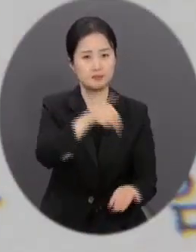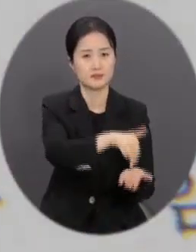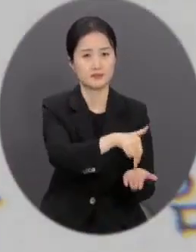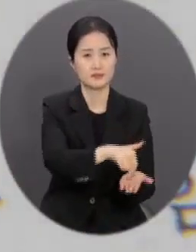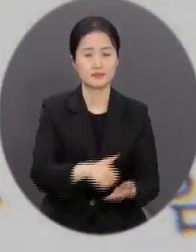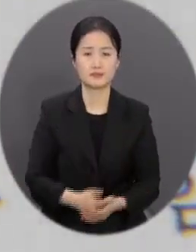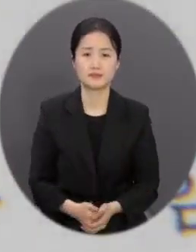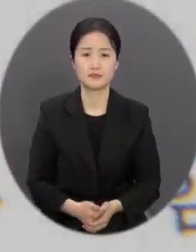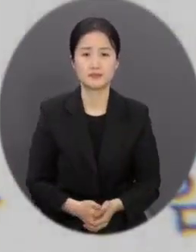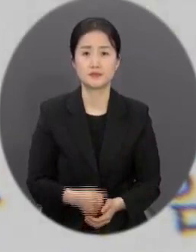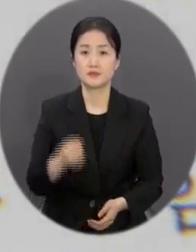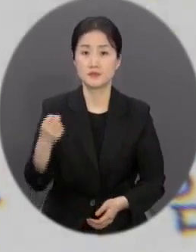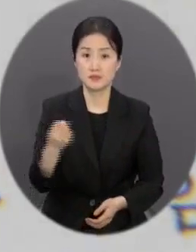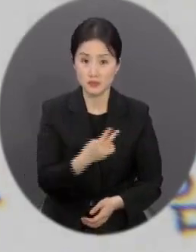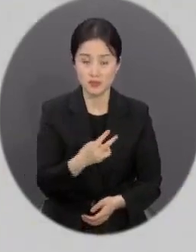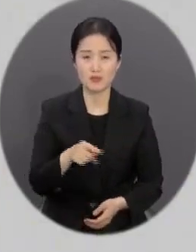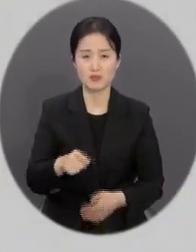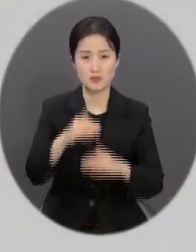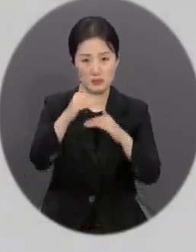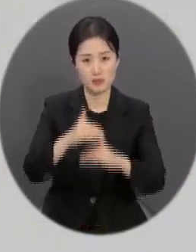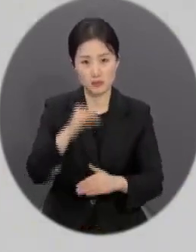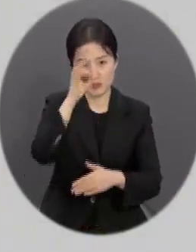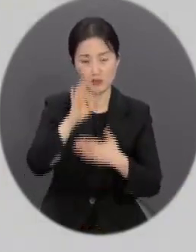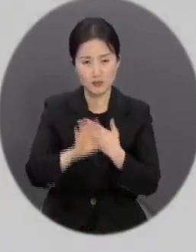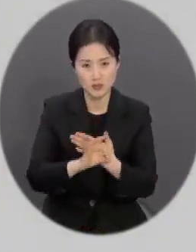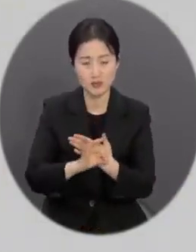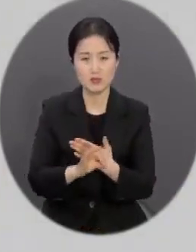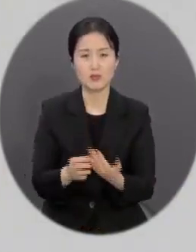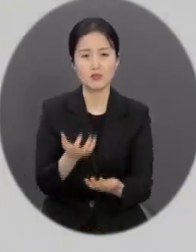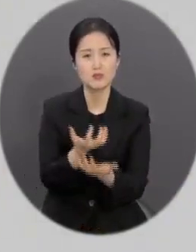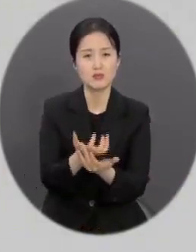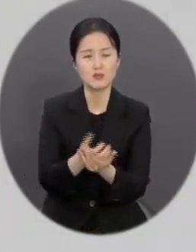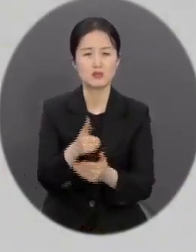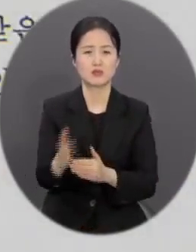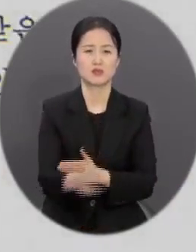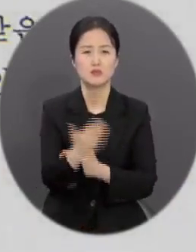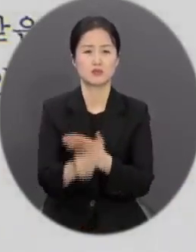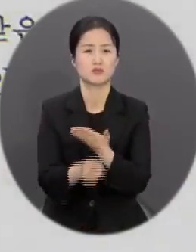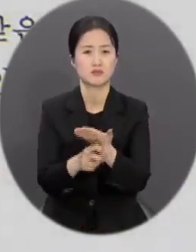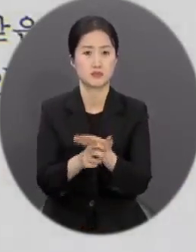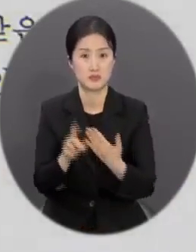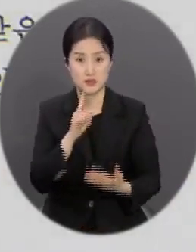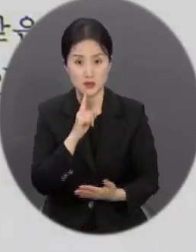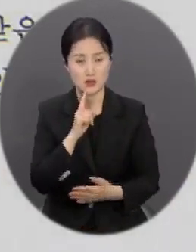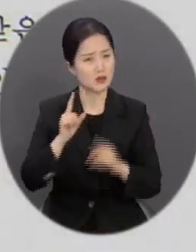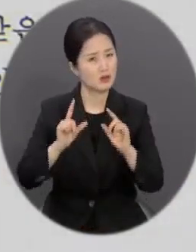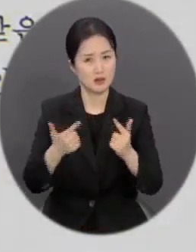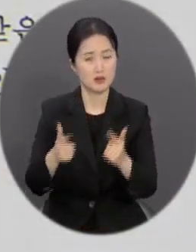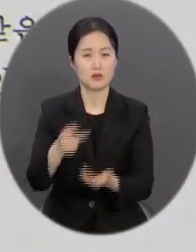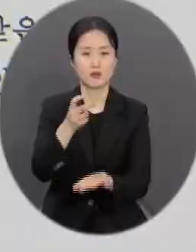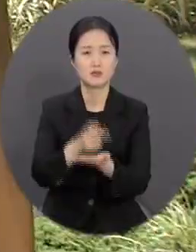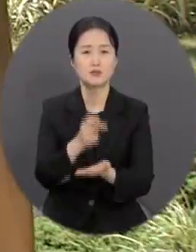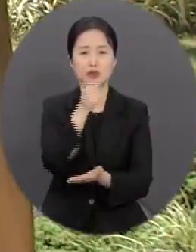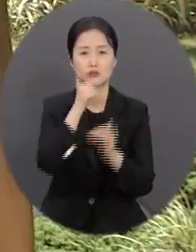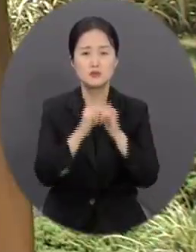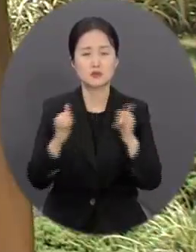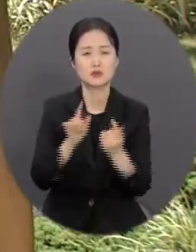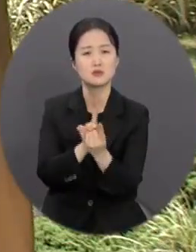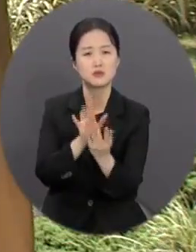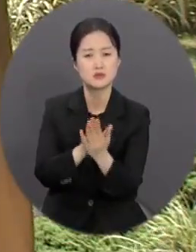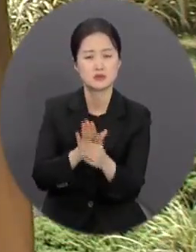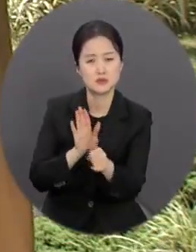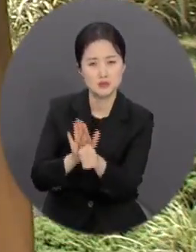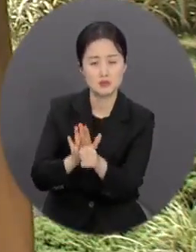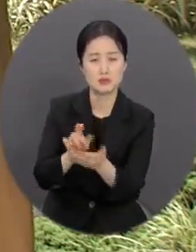위반했다는 보수단체의 고발 내용에 대해서도 변호사가 약정서를 작성했기 때문에 문제될 게 없다고 덧붙였습니다.